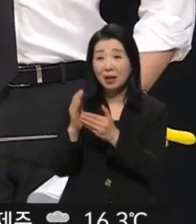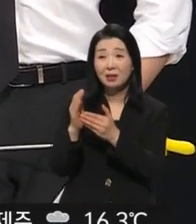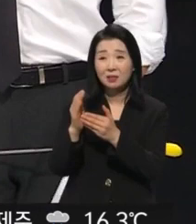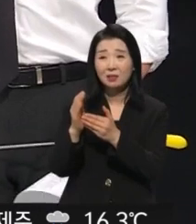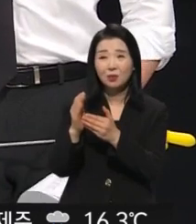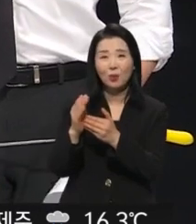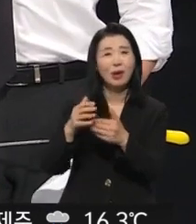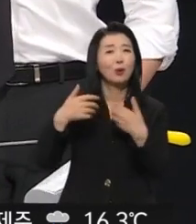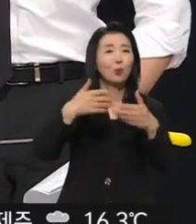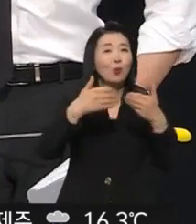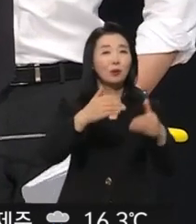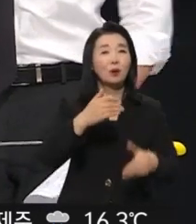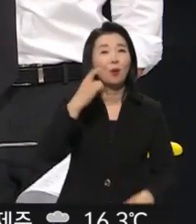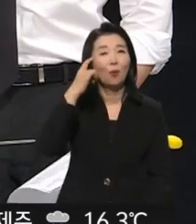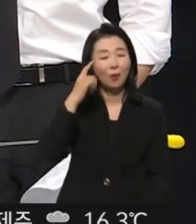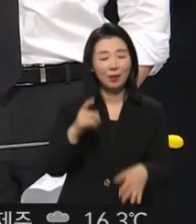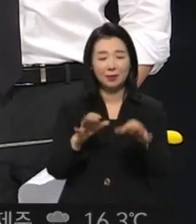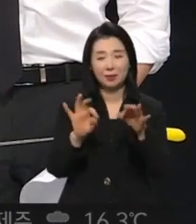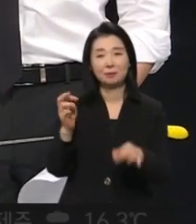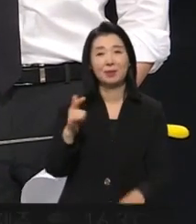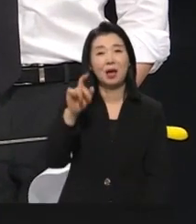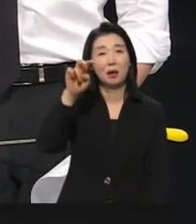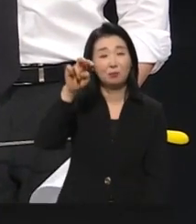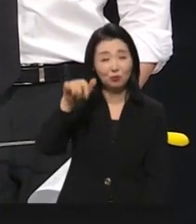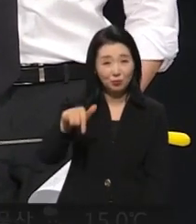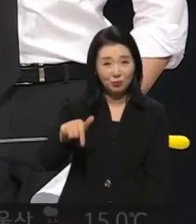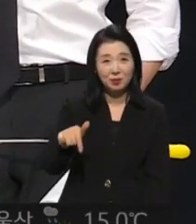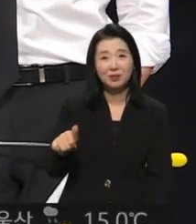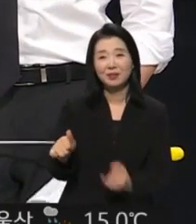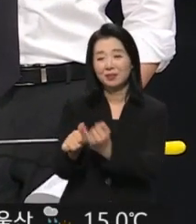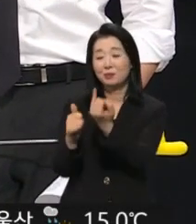공격력이 돋보였습니다. 김남국 의원, 김건희